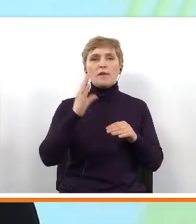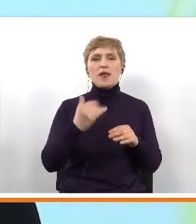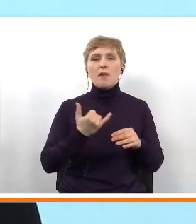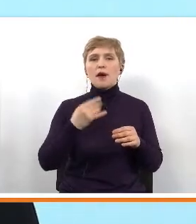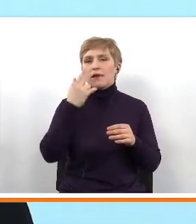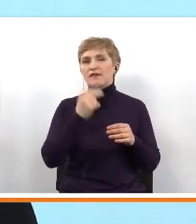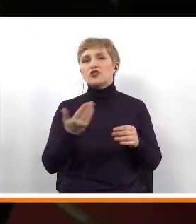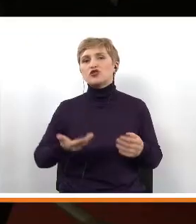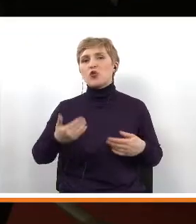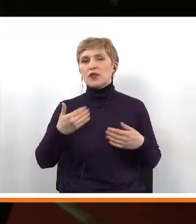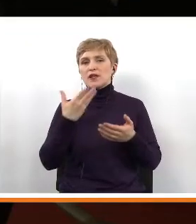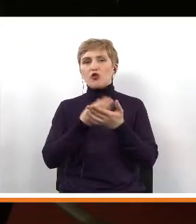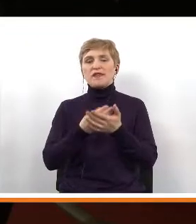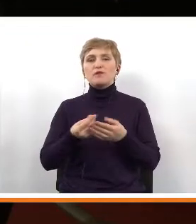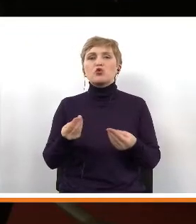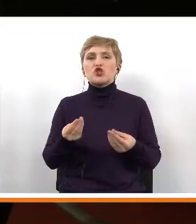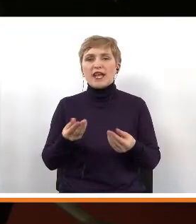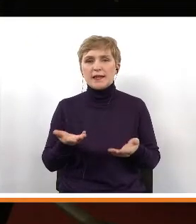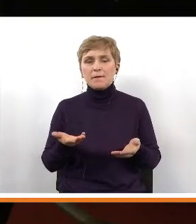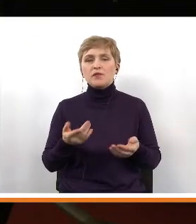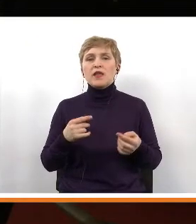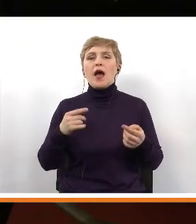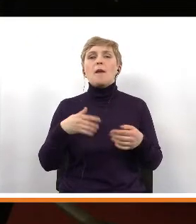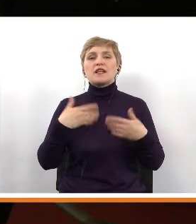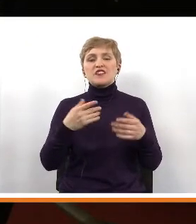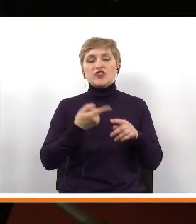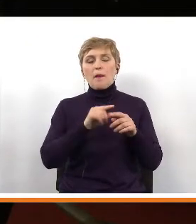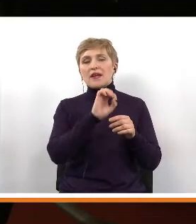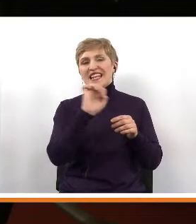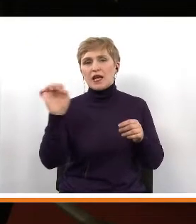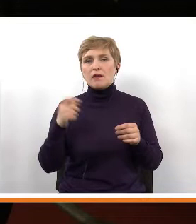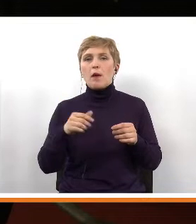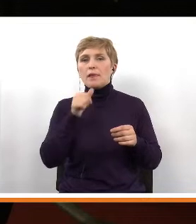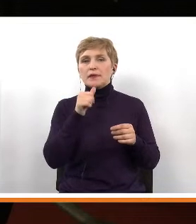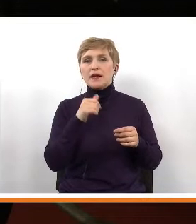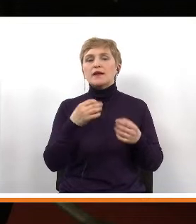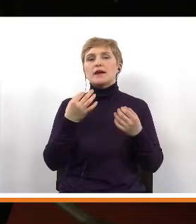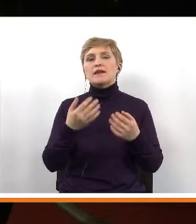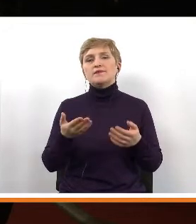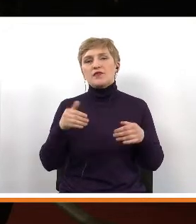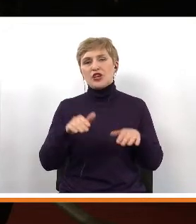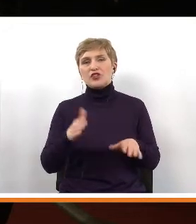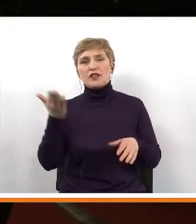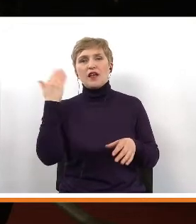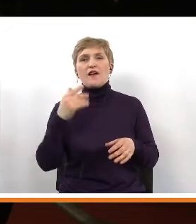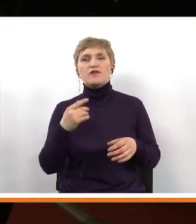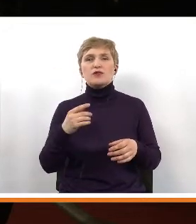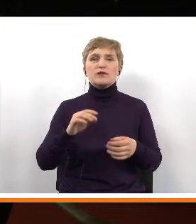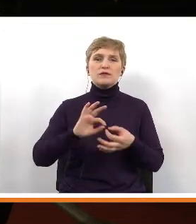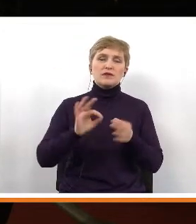собственный бюджет. Вот предложив это определение, мы попытались разрешить давнюю дилемму и